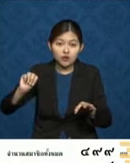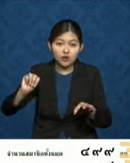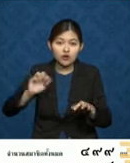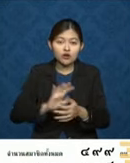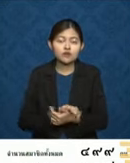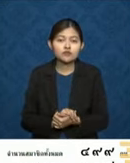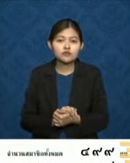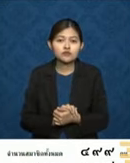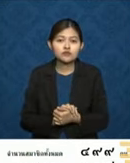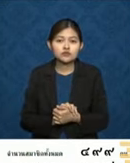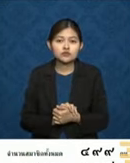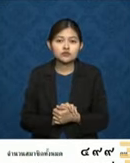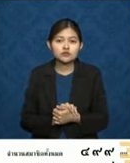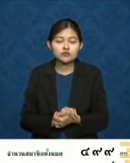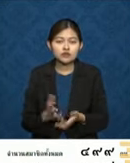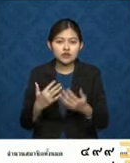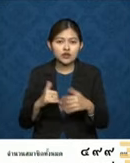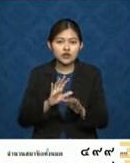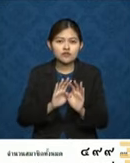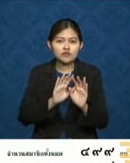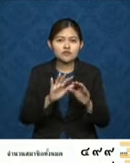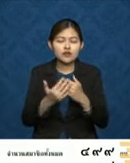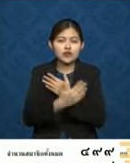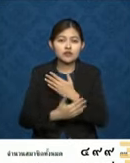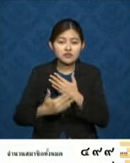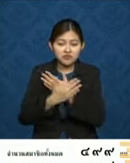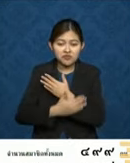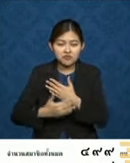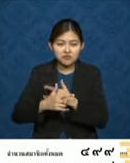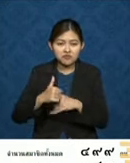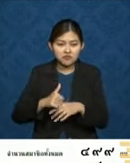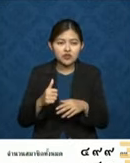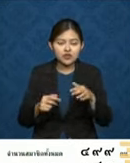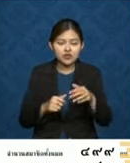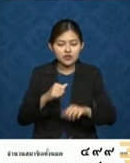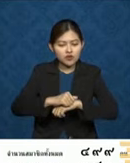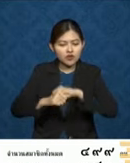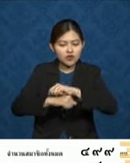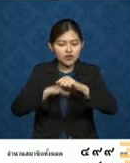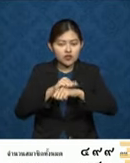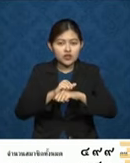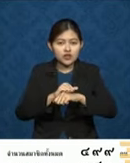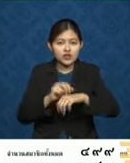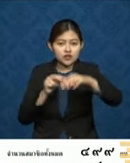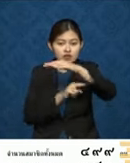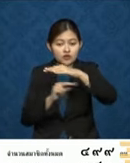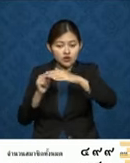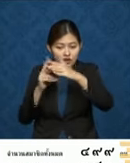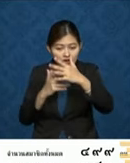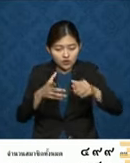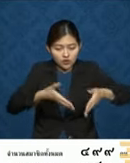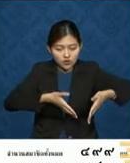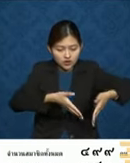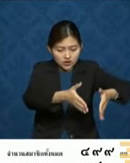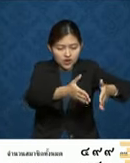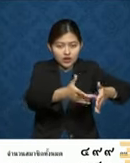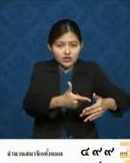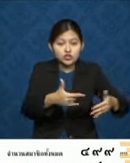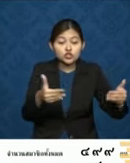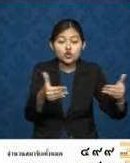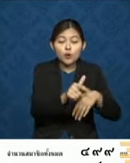เพราะฉะนั้นผมอยากให้การรถไฟแห่งประเทศไทยดำเนินการก่อสร้างสะพานข้ามคนเดินและให้มอเตอร์ไซค์